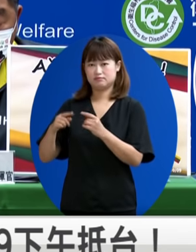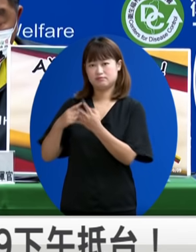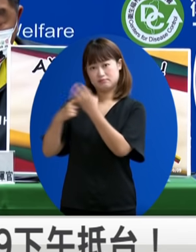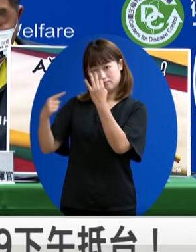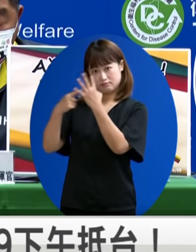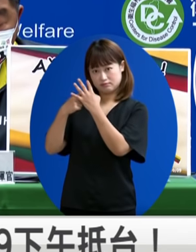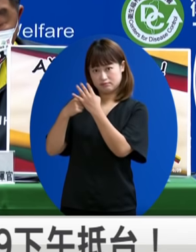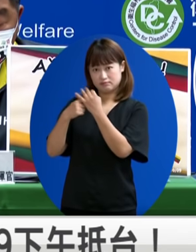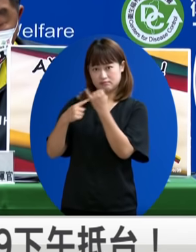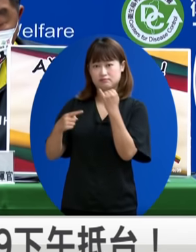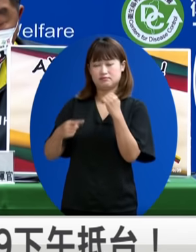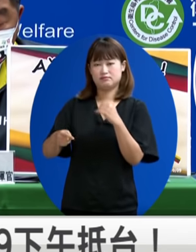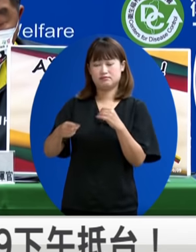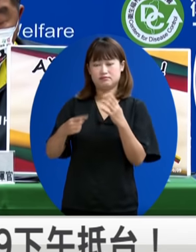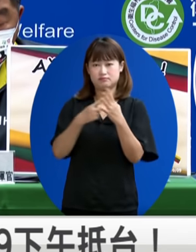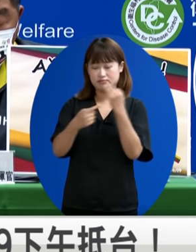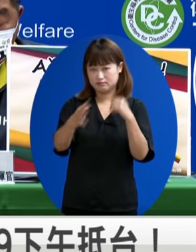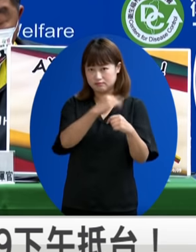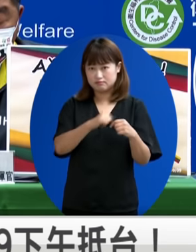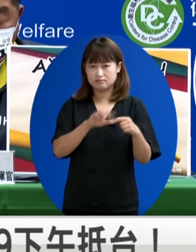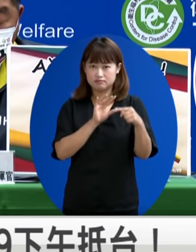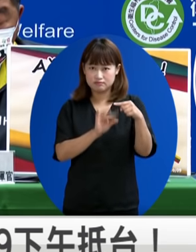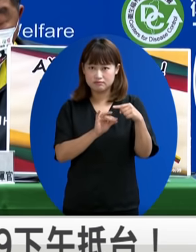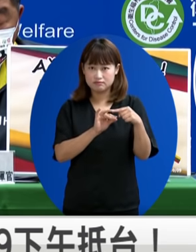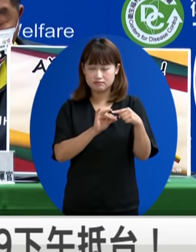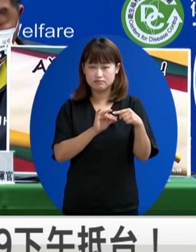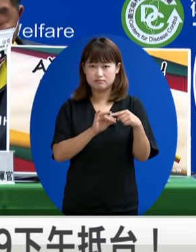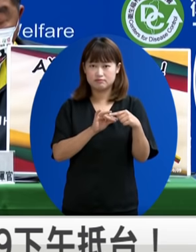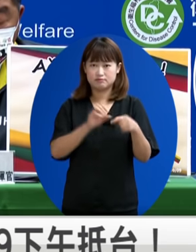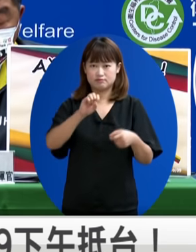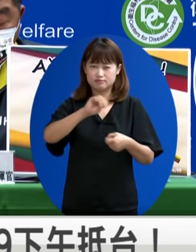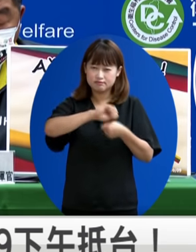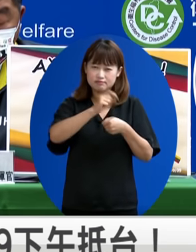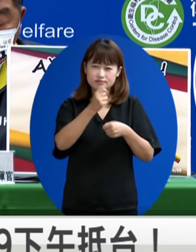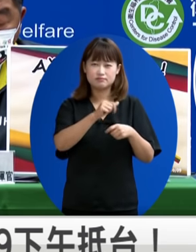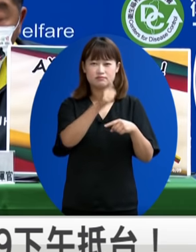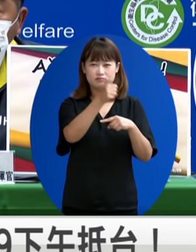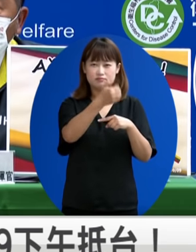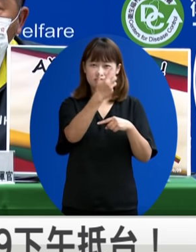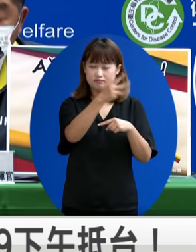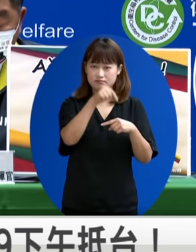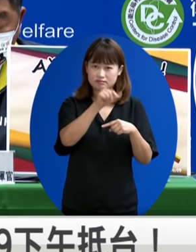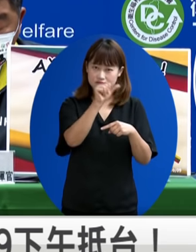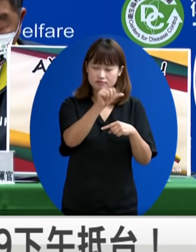率，因为大部分都打第二剂，所以人口涵盖率增加不多，是